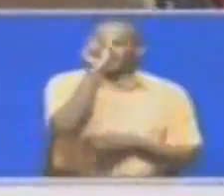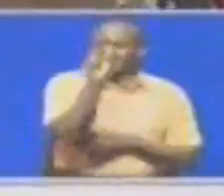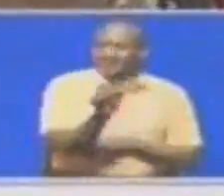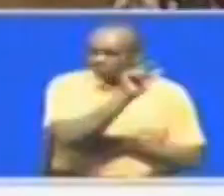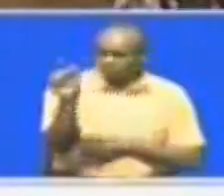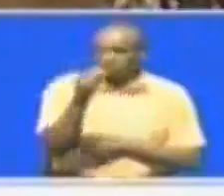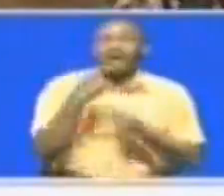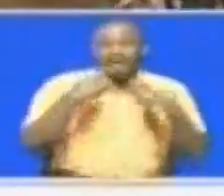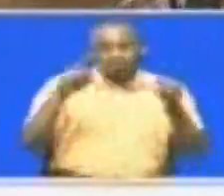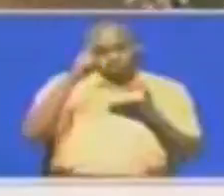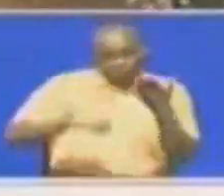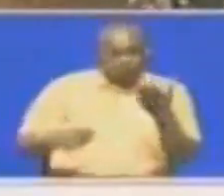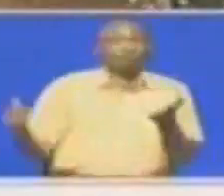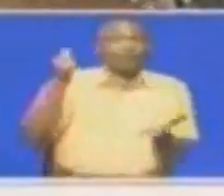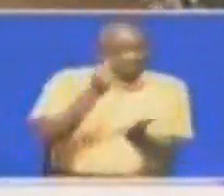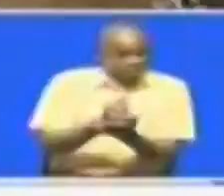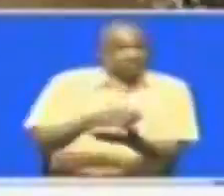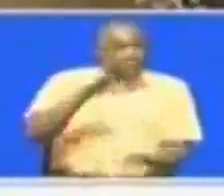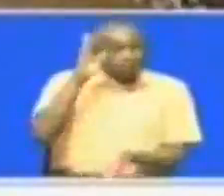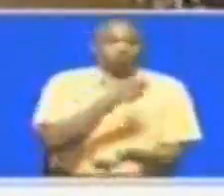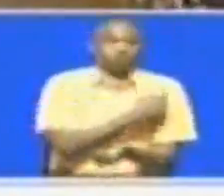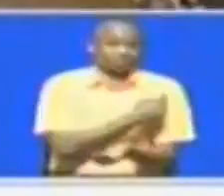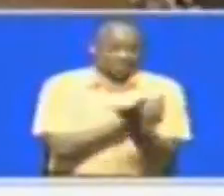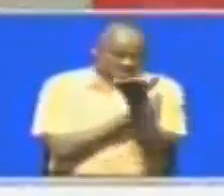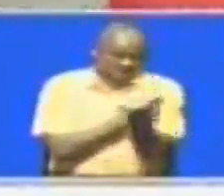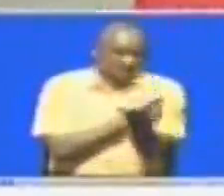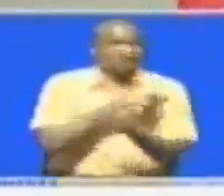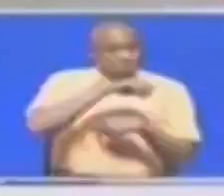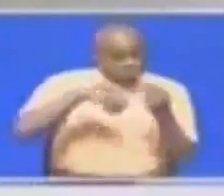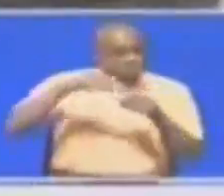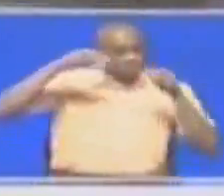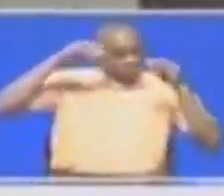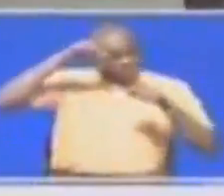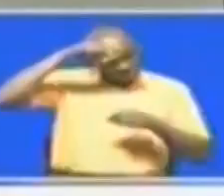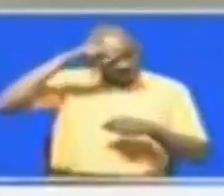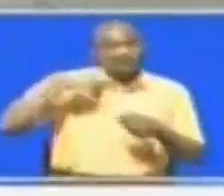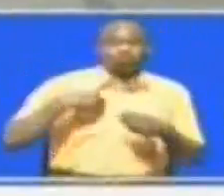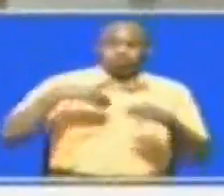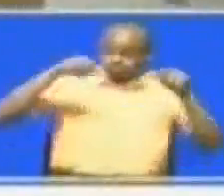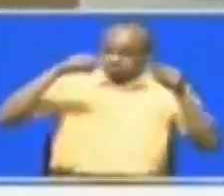limetoa tangazo la kuajiri wauguzi zaidi, na waliohitimu wanapaswa kuwasilisha maombi ya kazi.